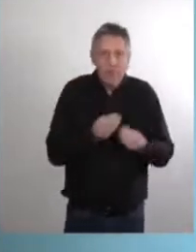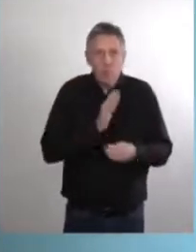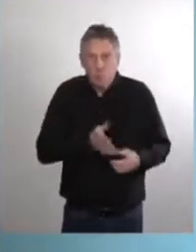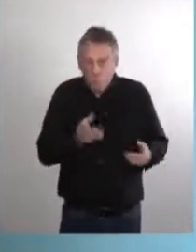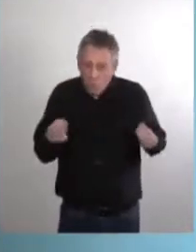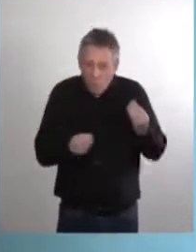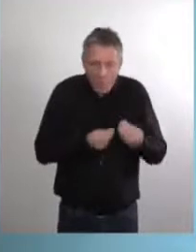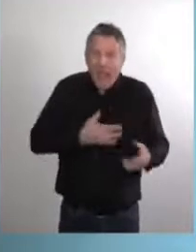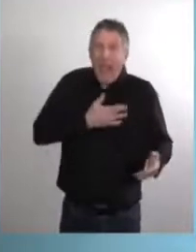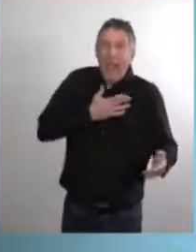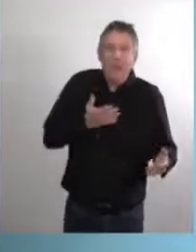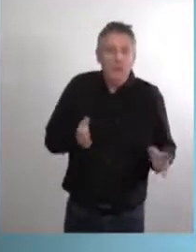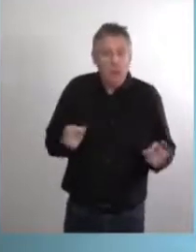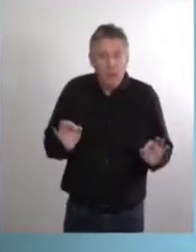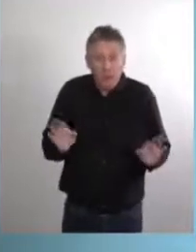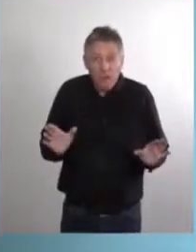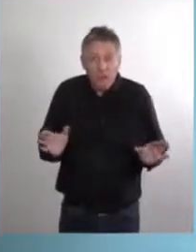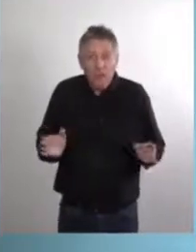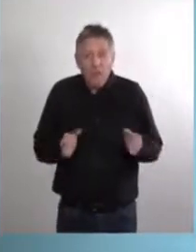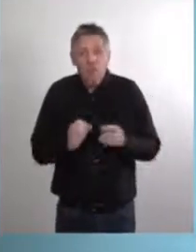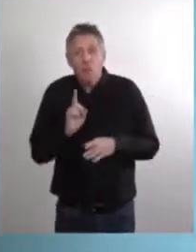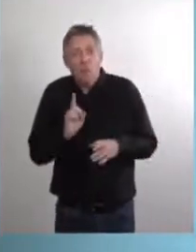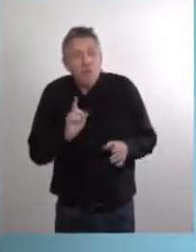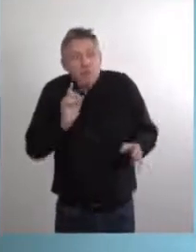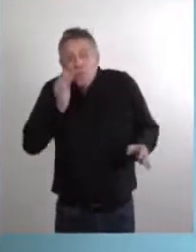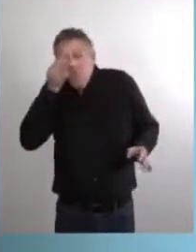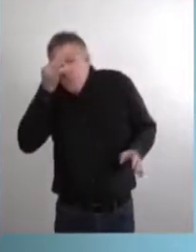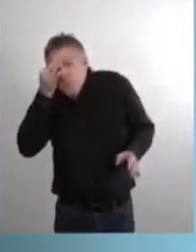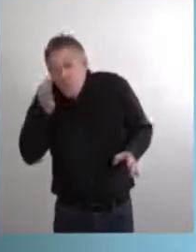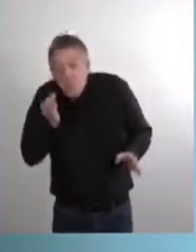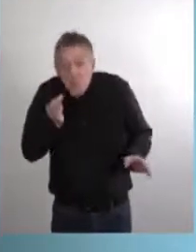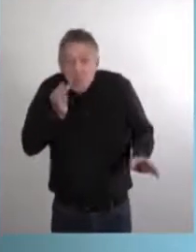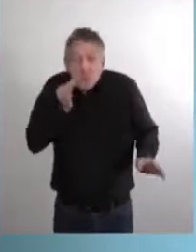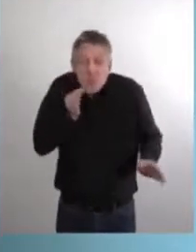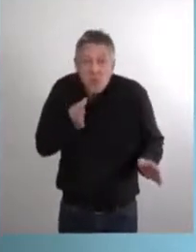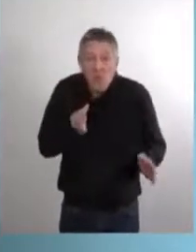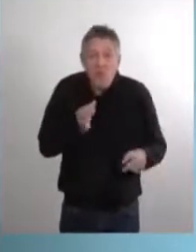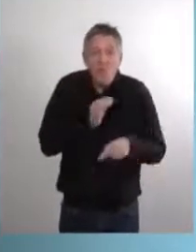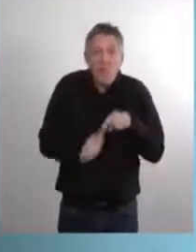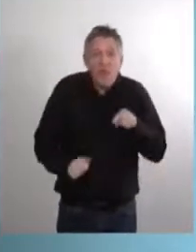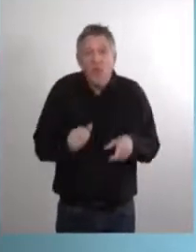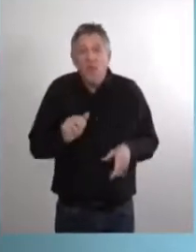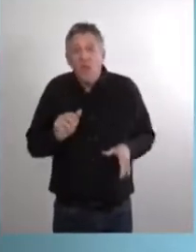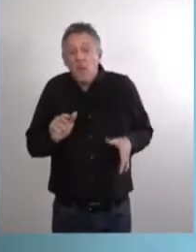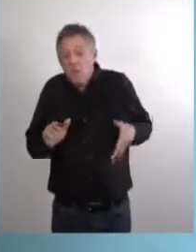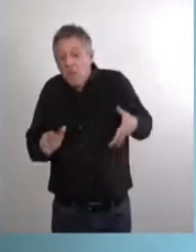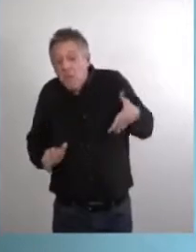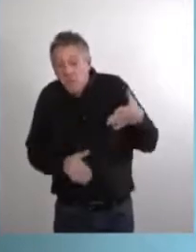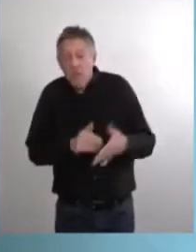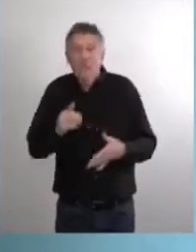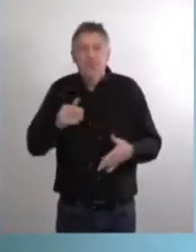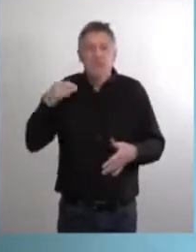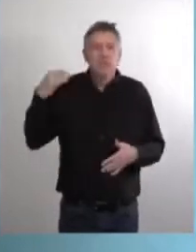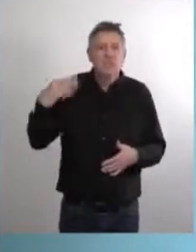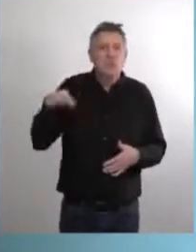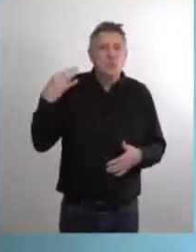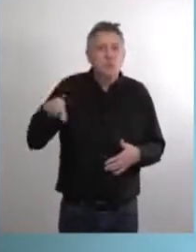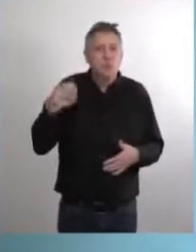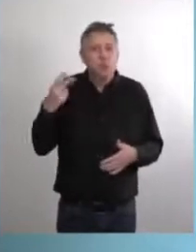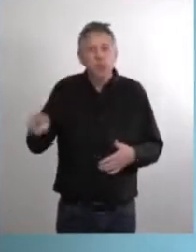années précédentes. Ce budget, par ailleurs, c'est un budget en trompe-l'œil et